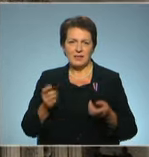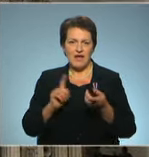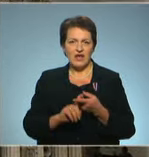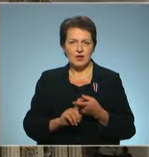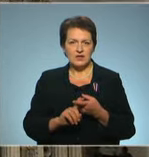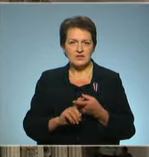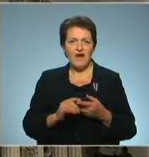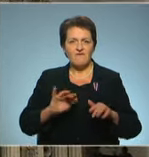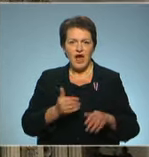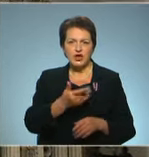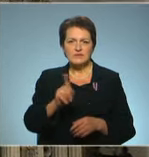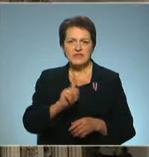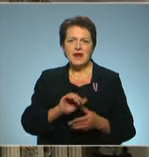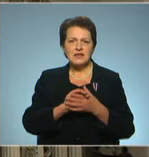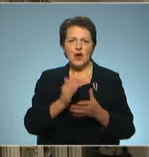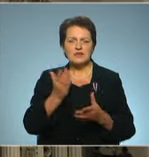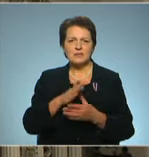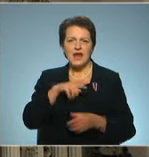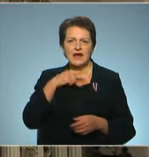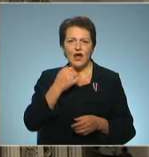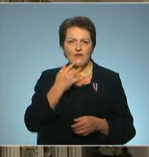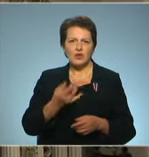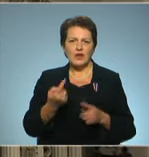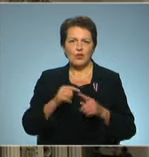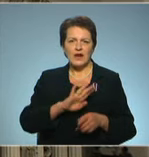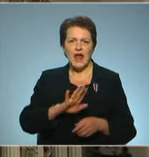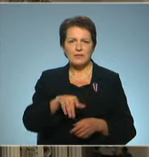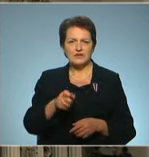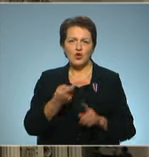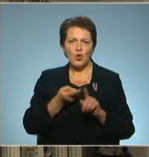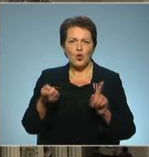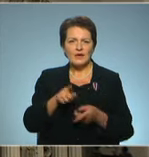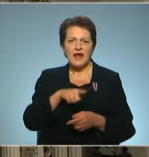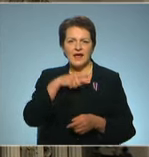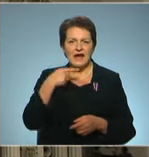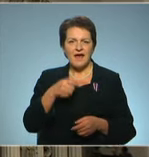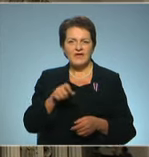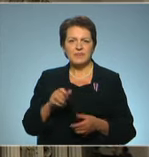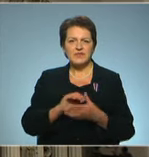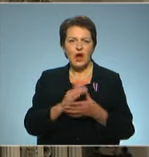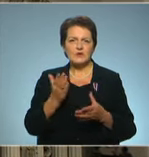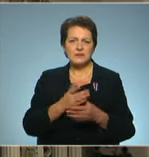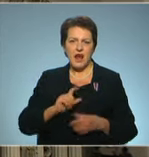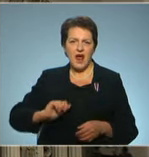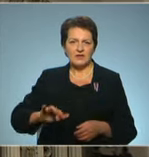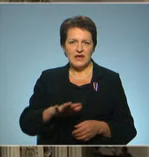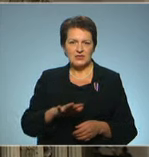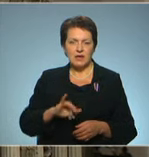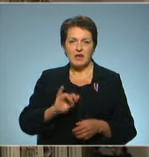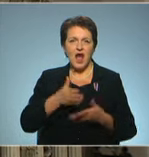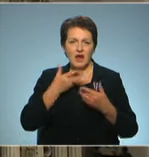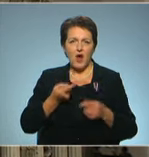Vai jums ir draugi starp krievvalodīgajiem un nepilsoņiem, un otrādi krieviem draugi starp latviešiem? Ja nav,